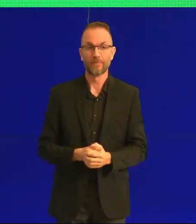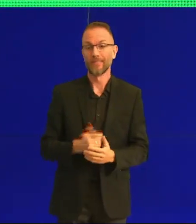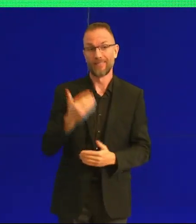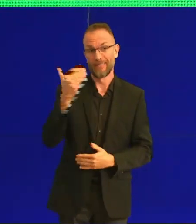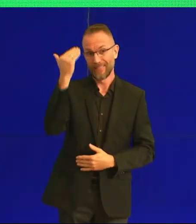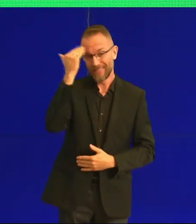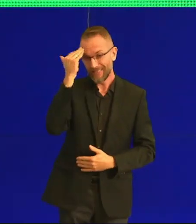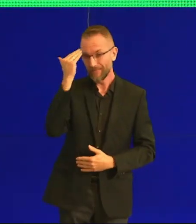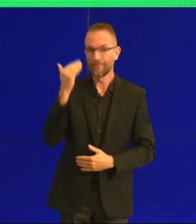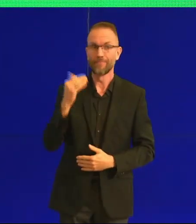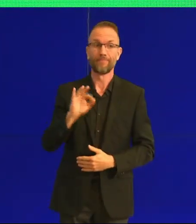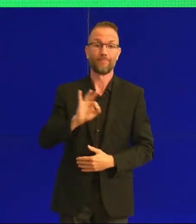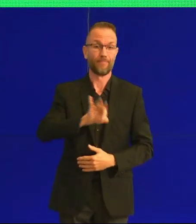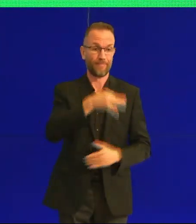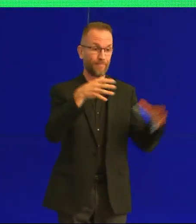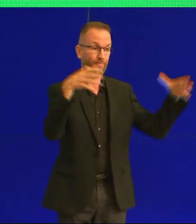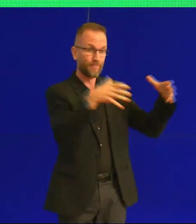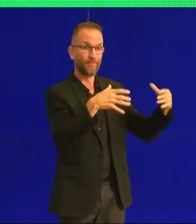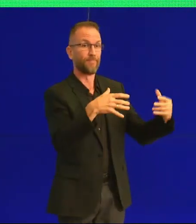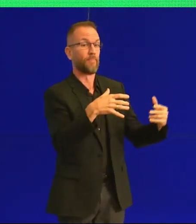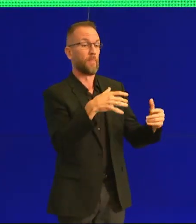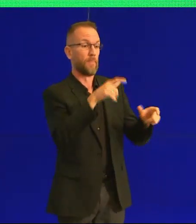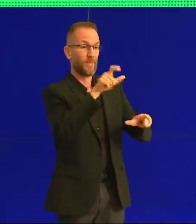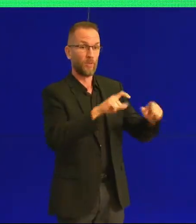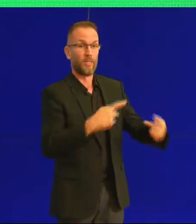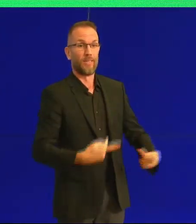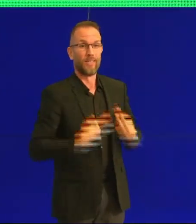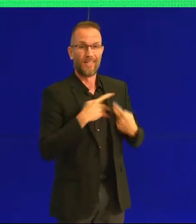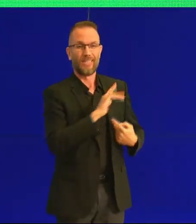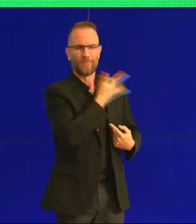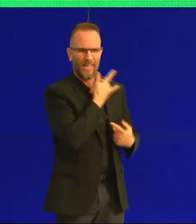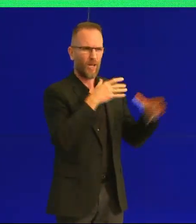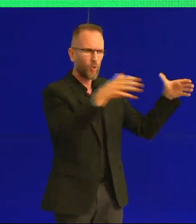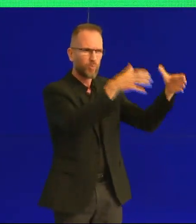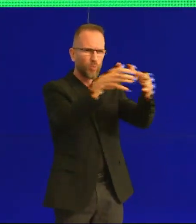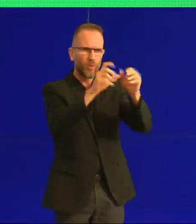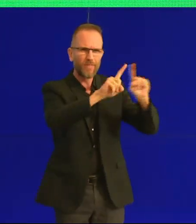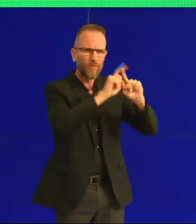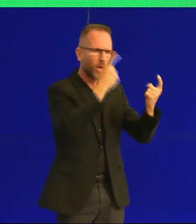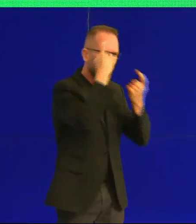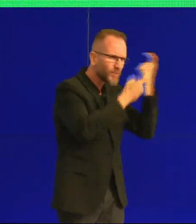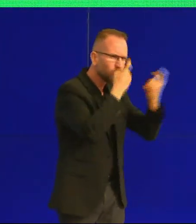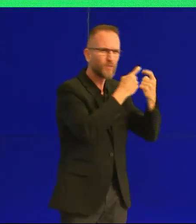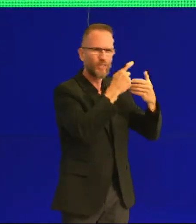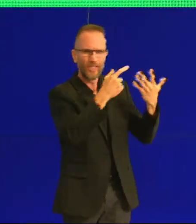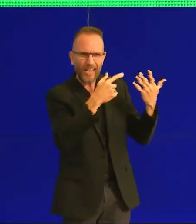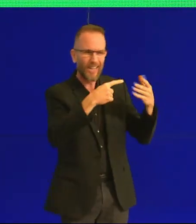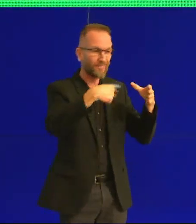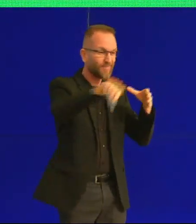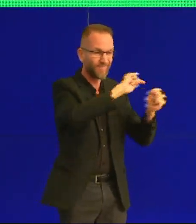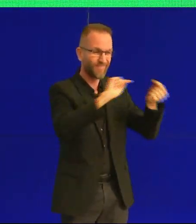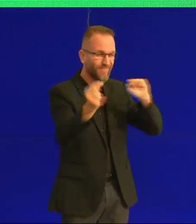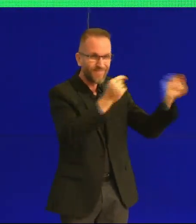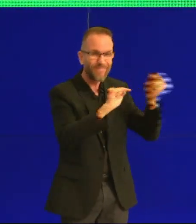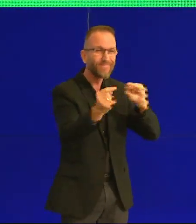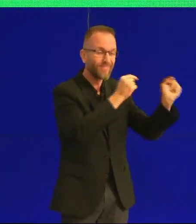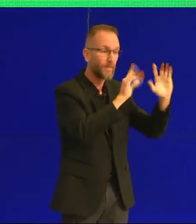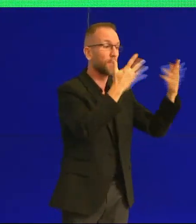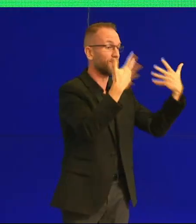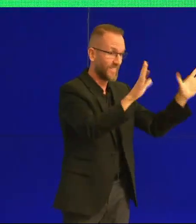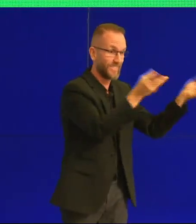dans différentes cellules de crise pour aujourd'hui conseiller au mieux les autorités au regard de l'évolution de la situation aujourd'hui en